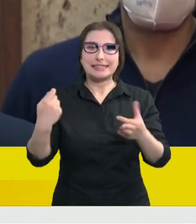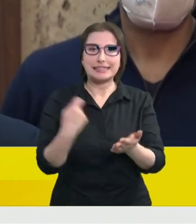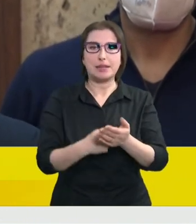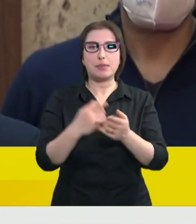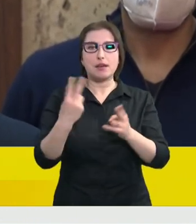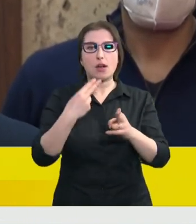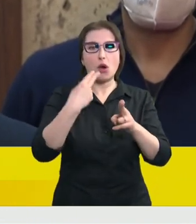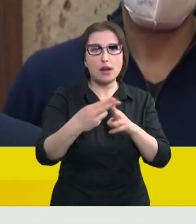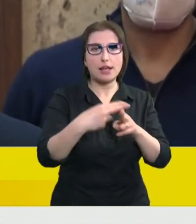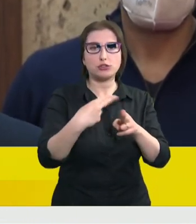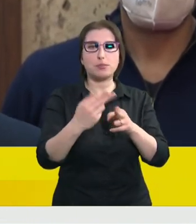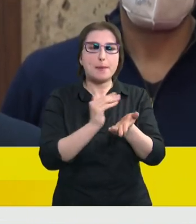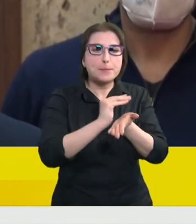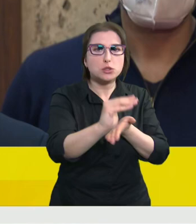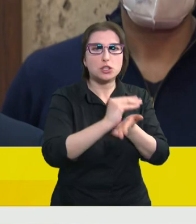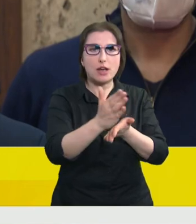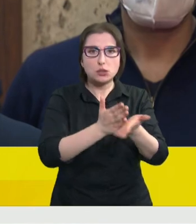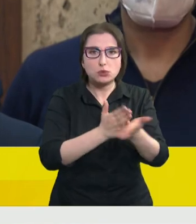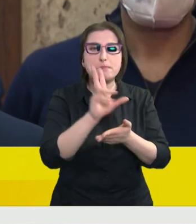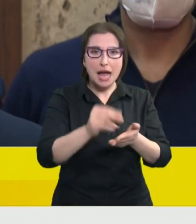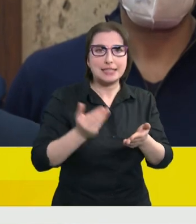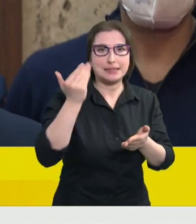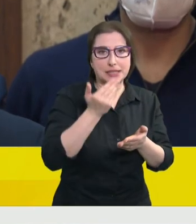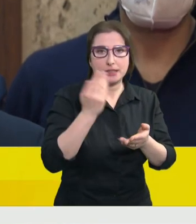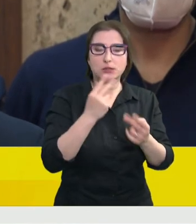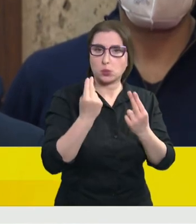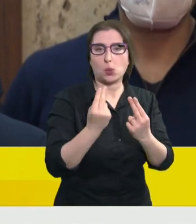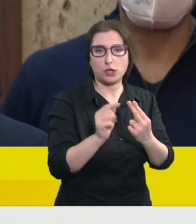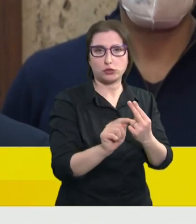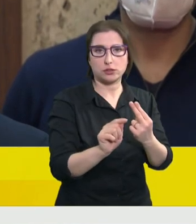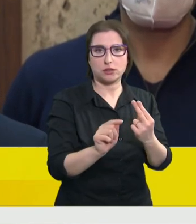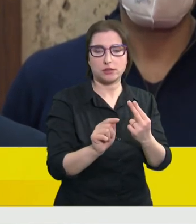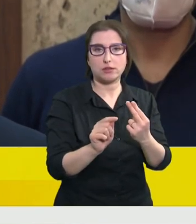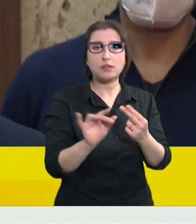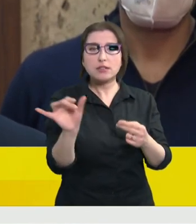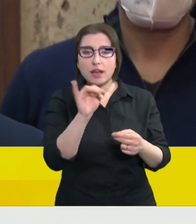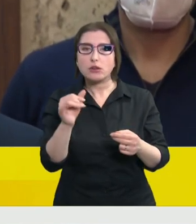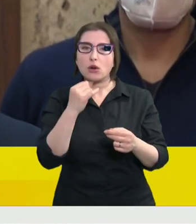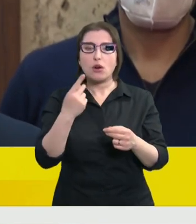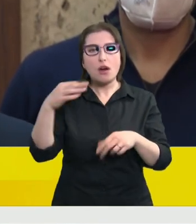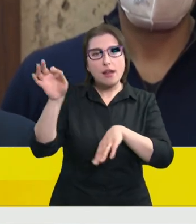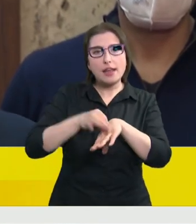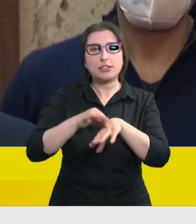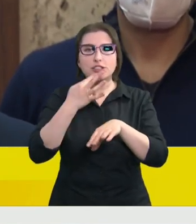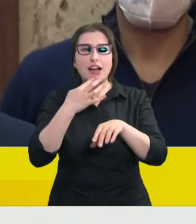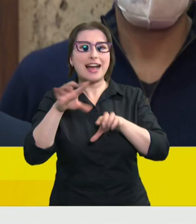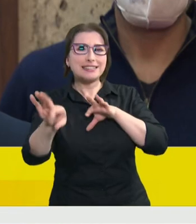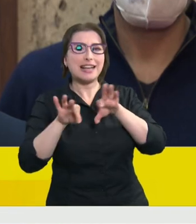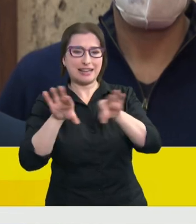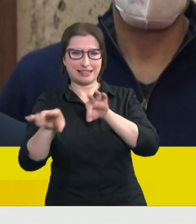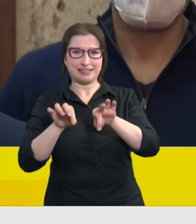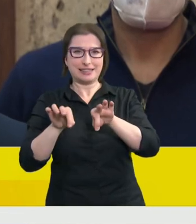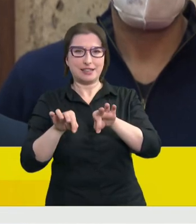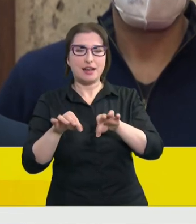že poskytování této péče má smysl. Že to takto nějak někteří lékaři označují za selekci, s tím já